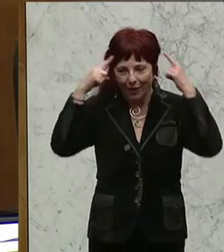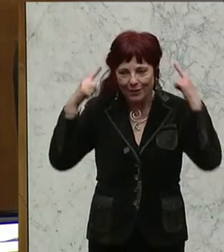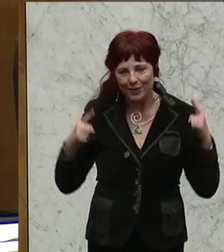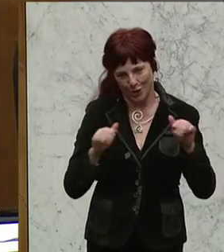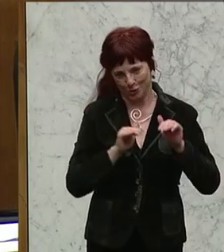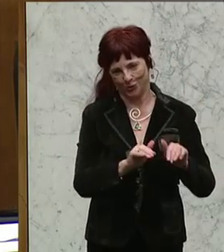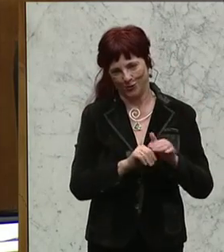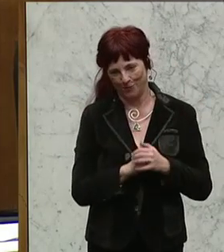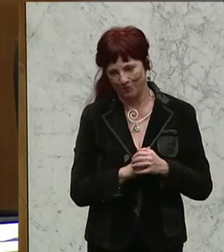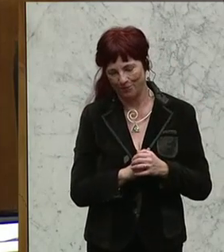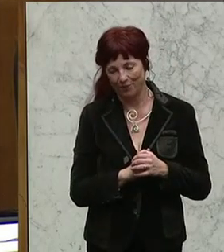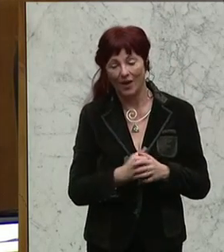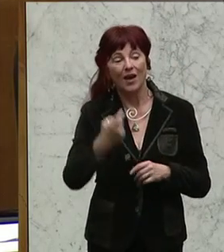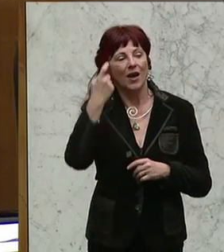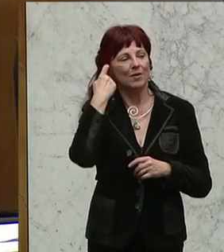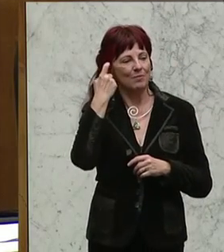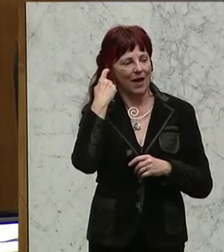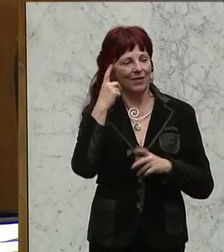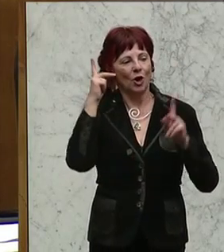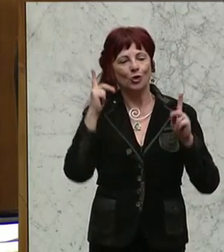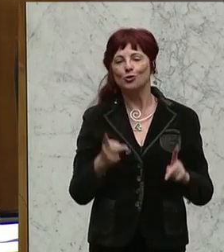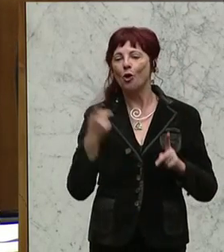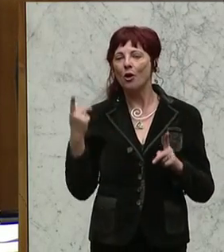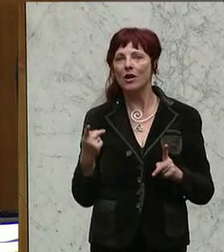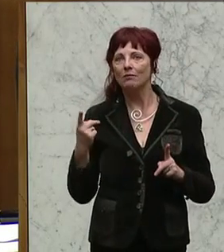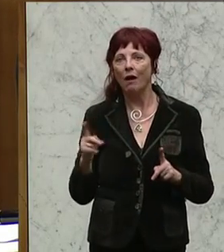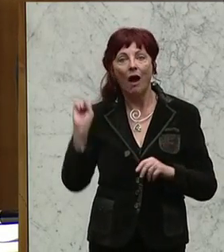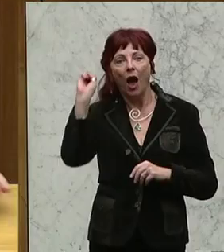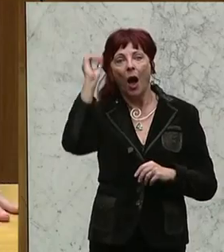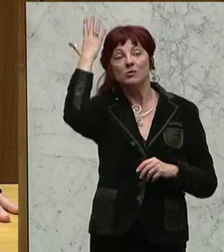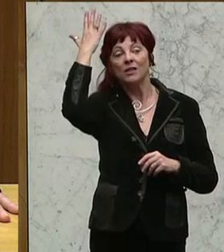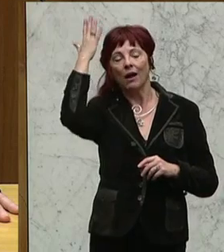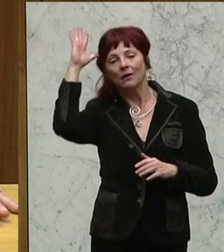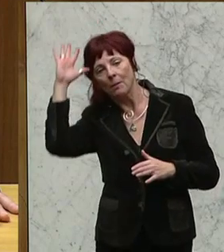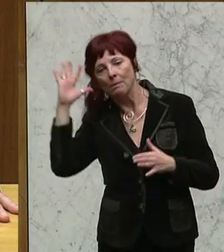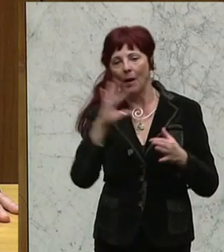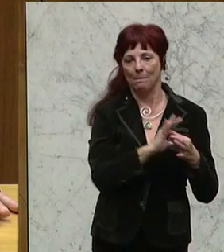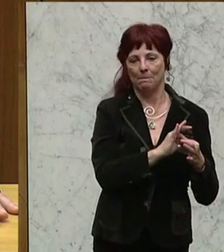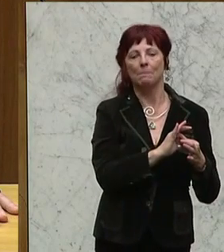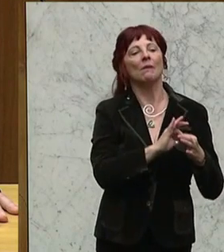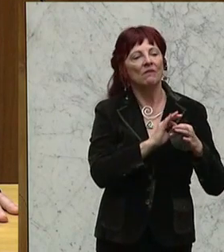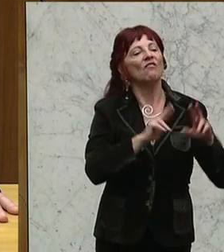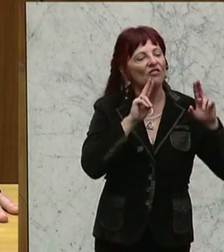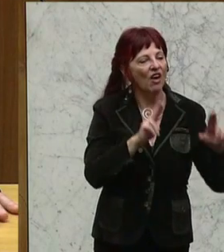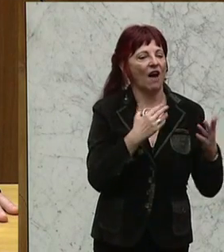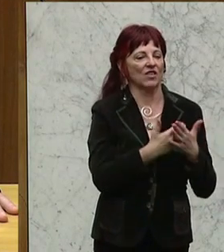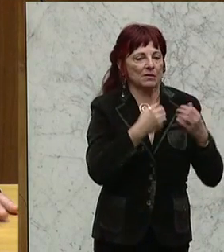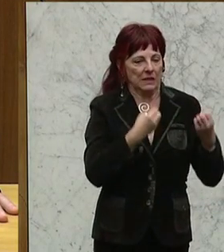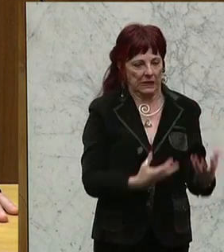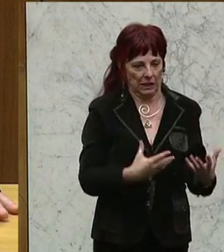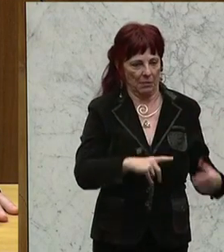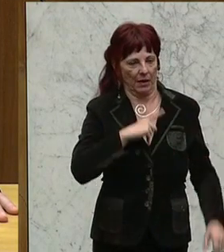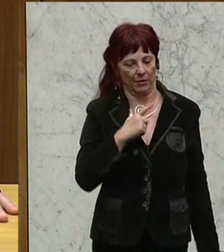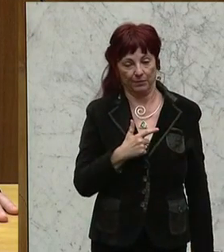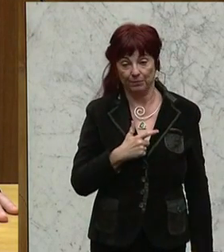Klammer zu den von den abstrakten zu den konkreten Sachverhalten Festakte wie es der heutige ist